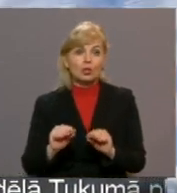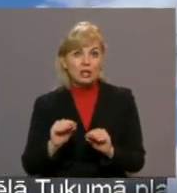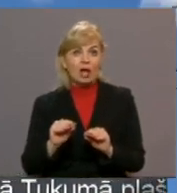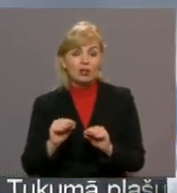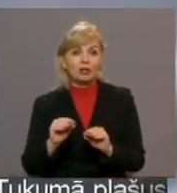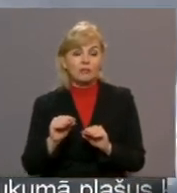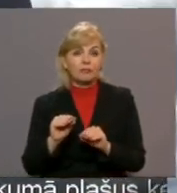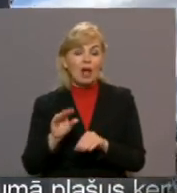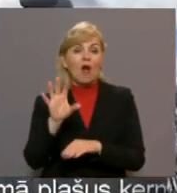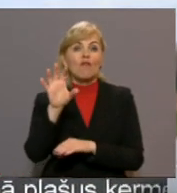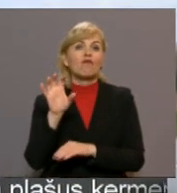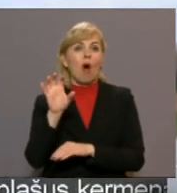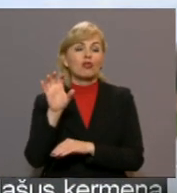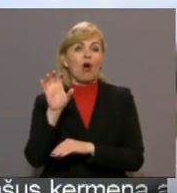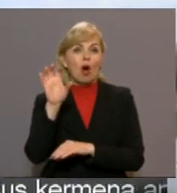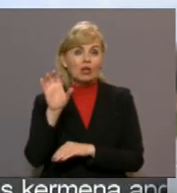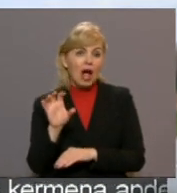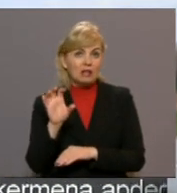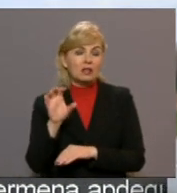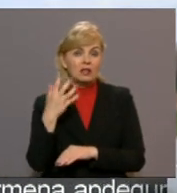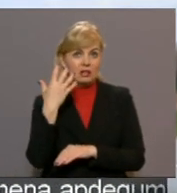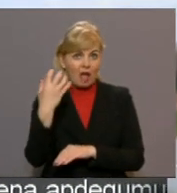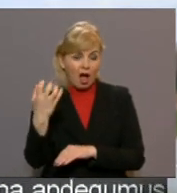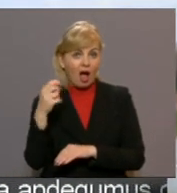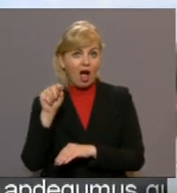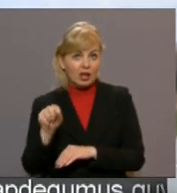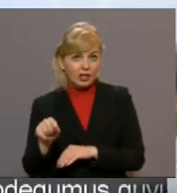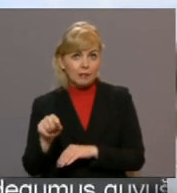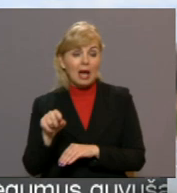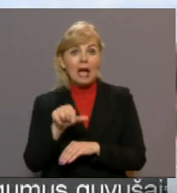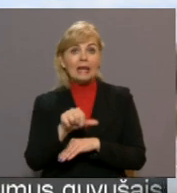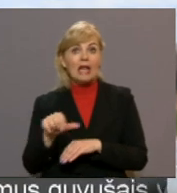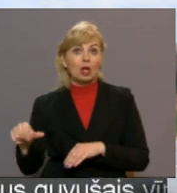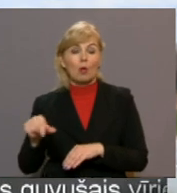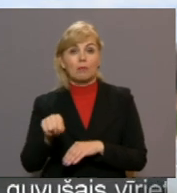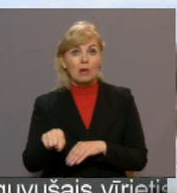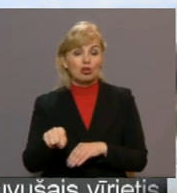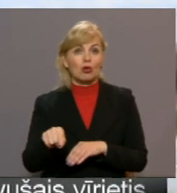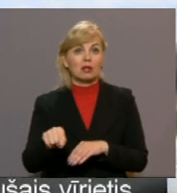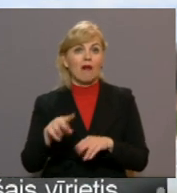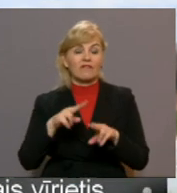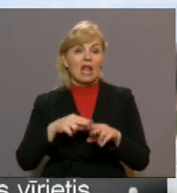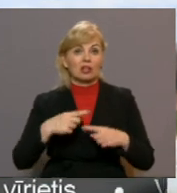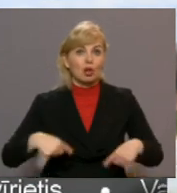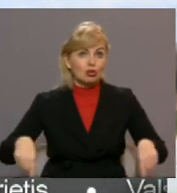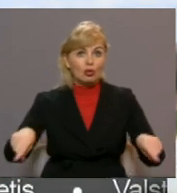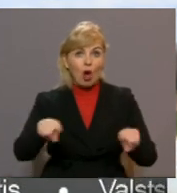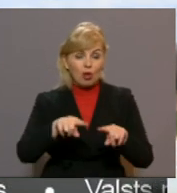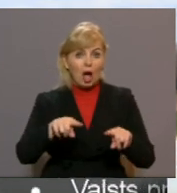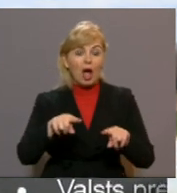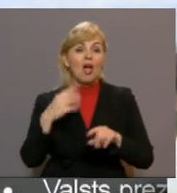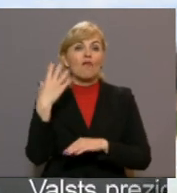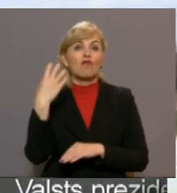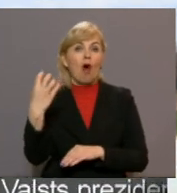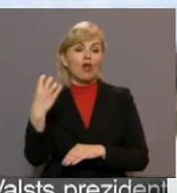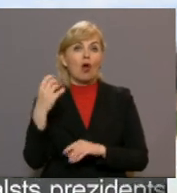stacionārie fotoradari. Ja fotoradars atrodas ierobežojuma zonā, ja, tad